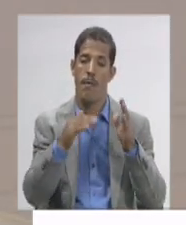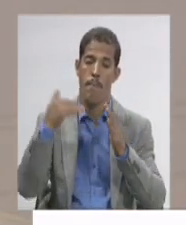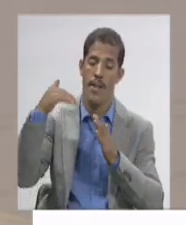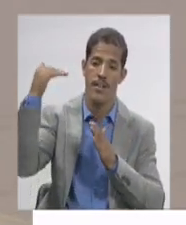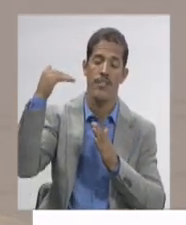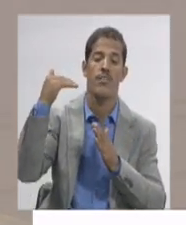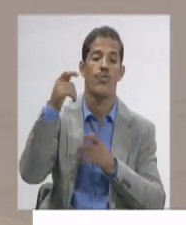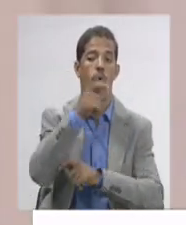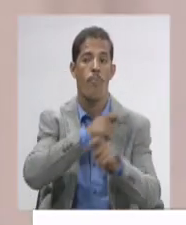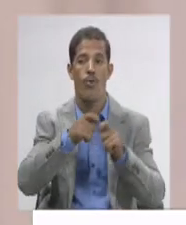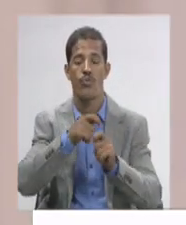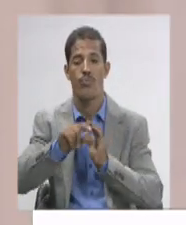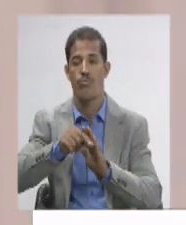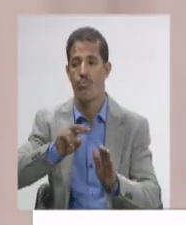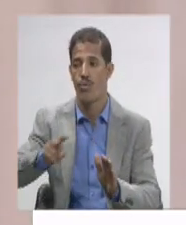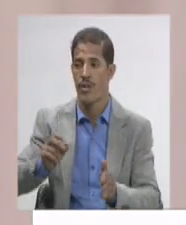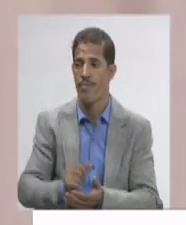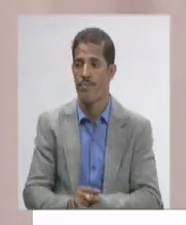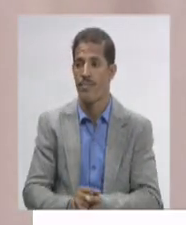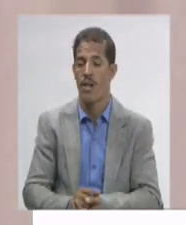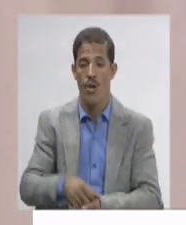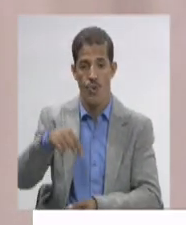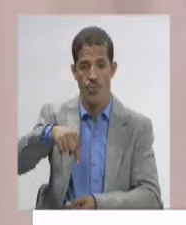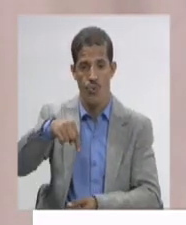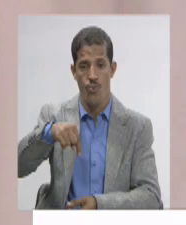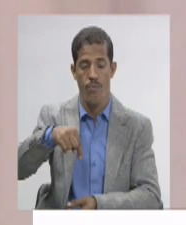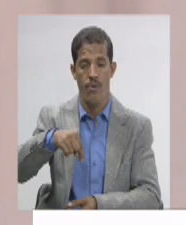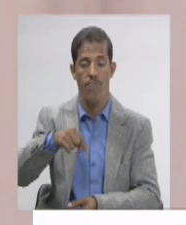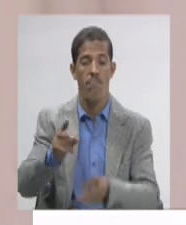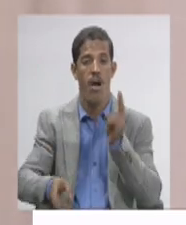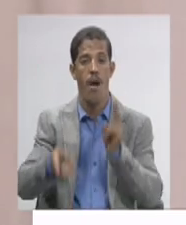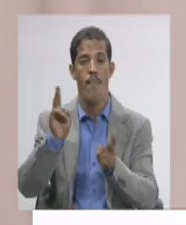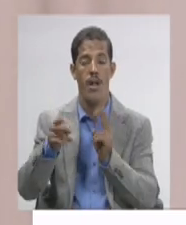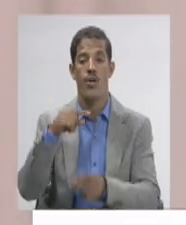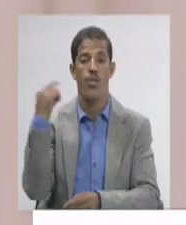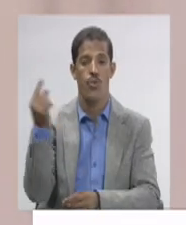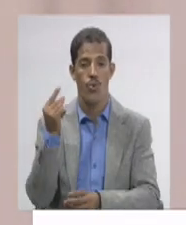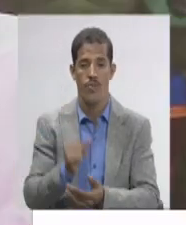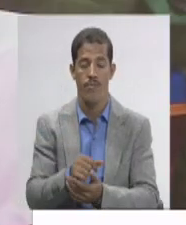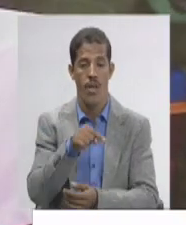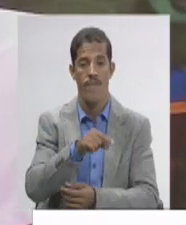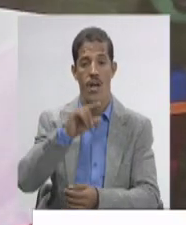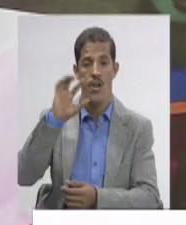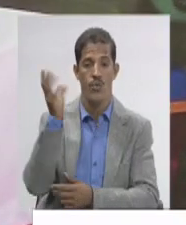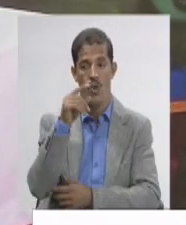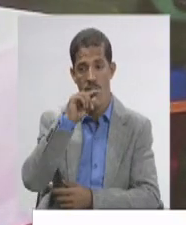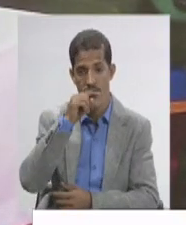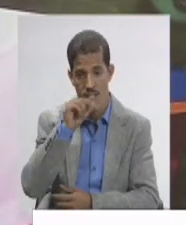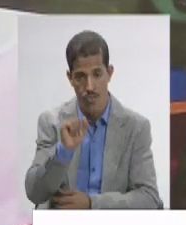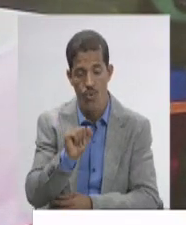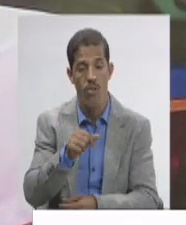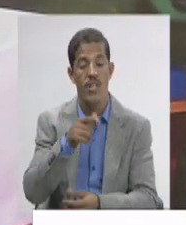والرفع من قيمته التنمويه ياتي تنظيم النسخه الثالث المهرجان الدولي للتمور الموريتانيه تاكيدا